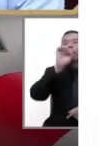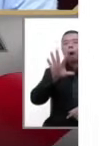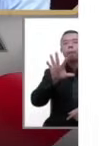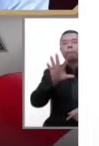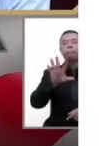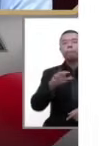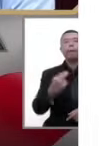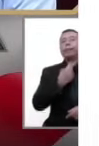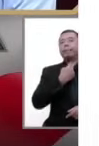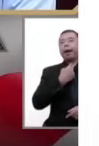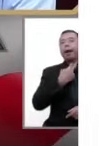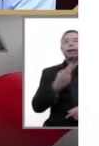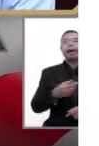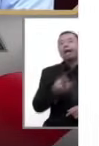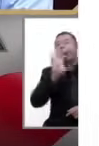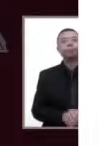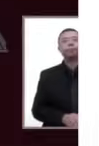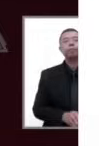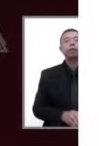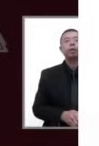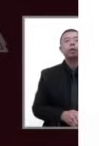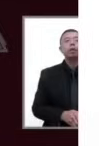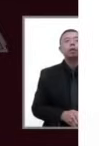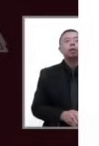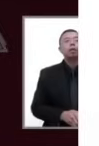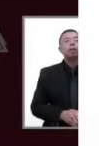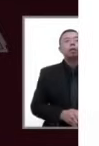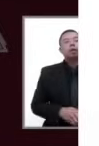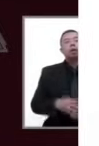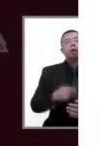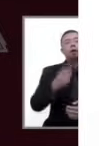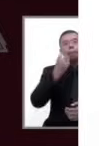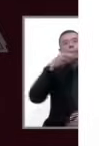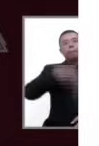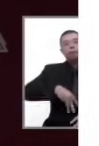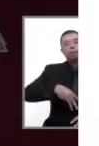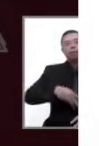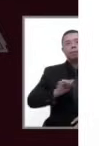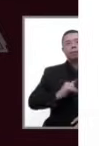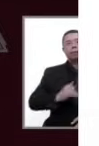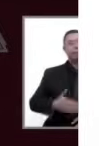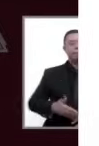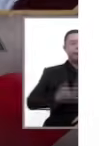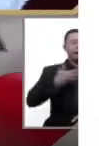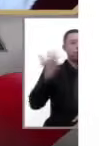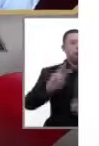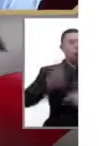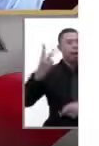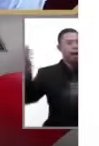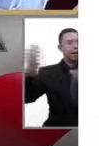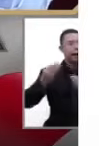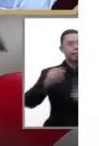justru mengaitkan dengan hal-hal lain ya dianggap Prof Mahfud Ya memang ini bukan buat berdebat ini hanya buat gimik